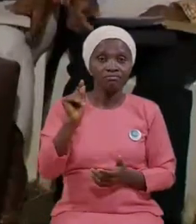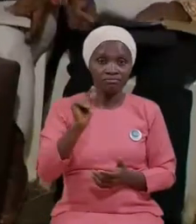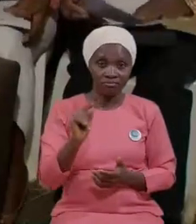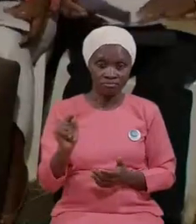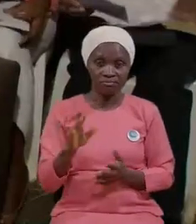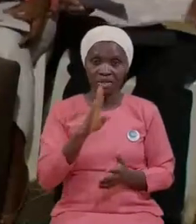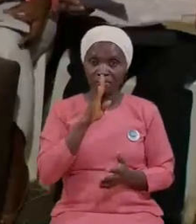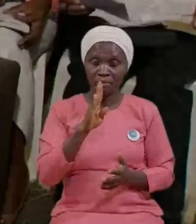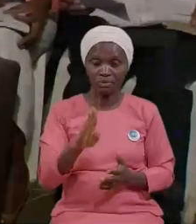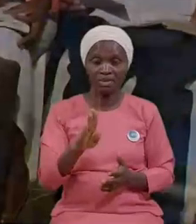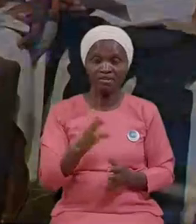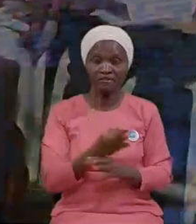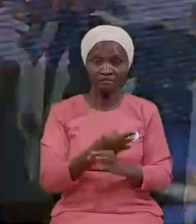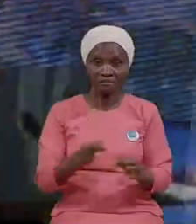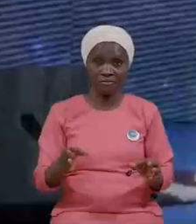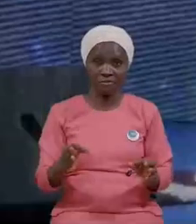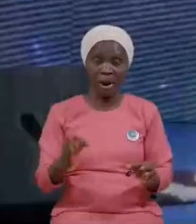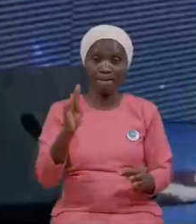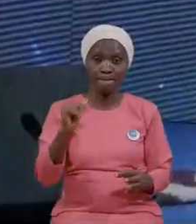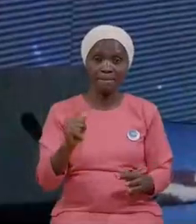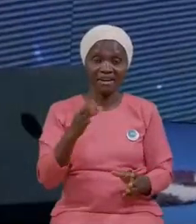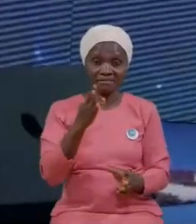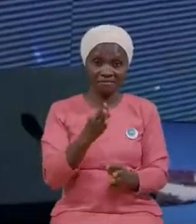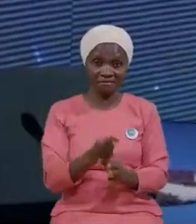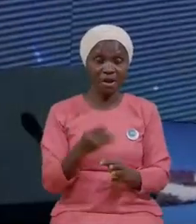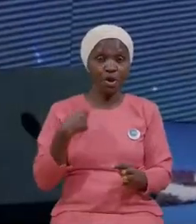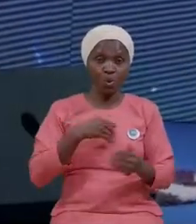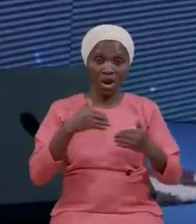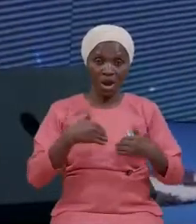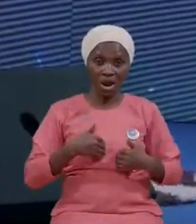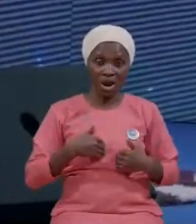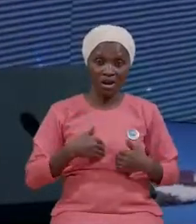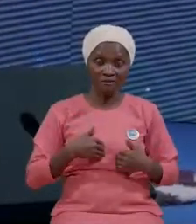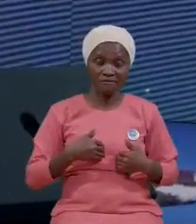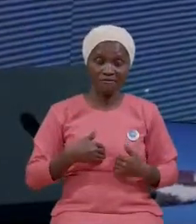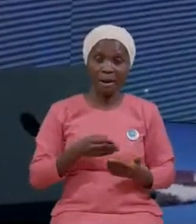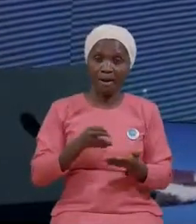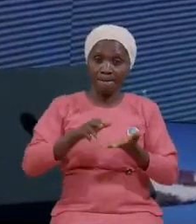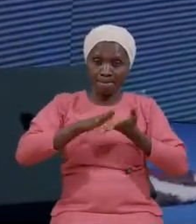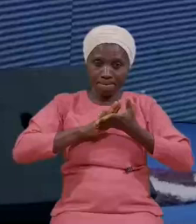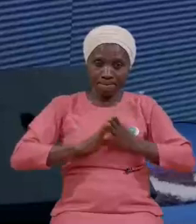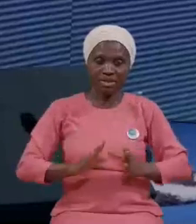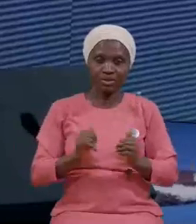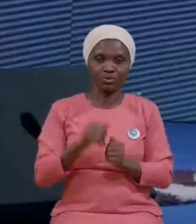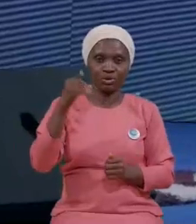Étant donc justifiés par la foi, nous avons la paix avec Dieu.